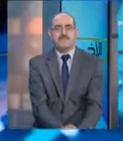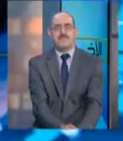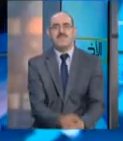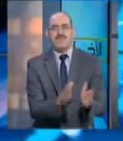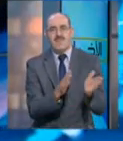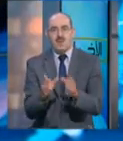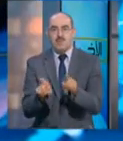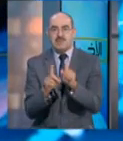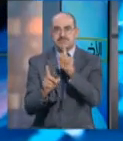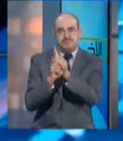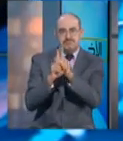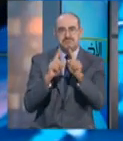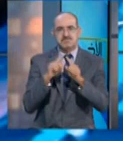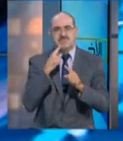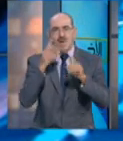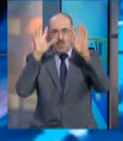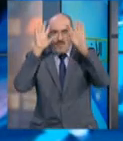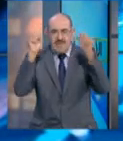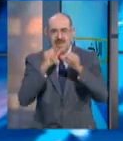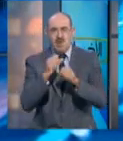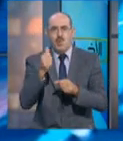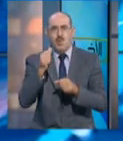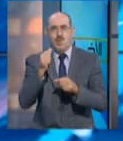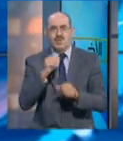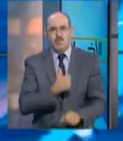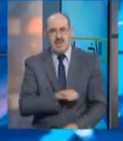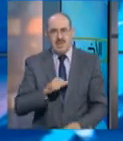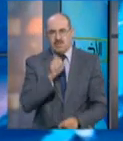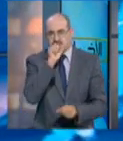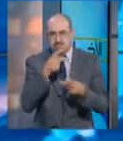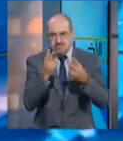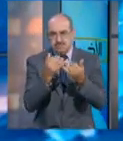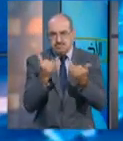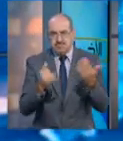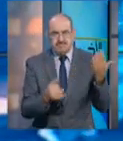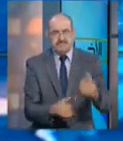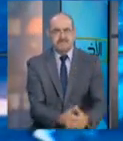وعقب الاستقبال أدلى سفير الكونفدرالية السويسرية بالتصريح التالي: